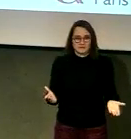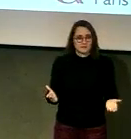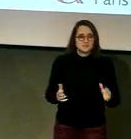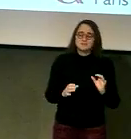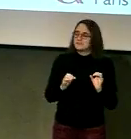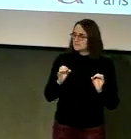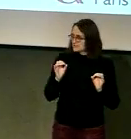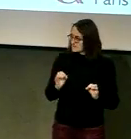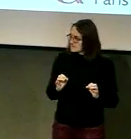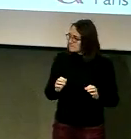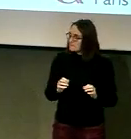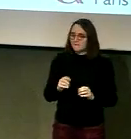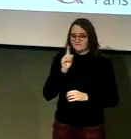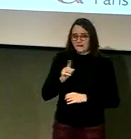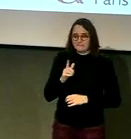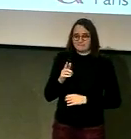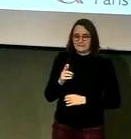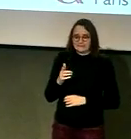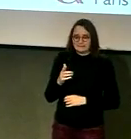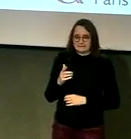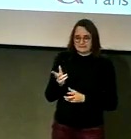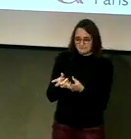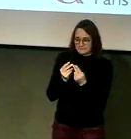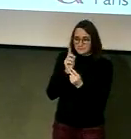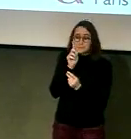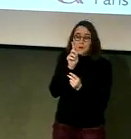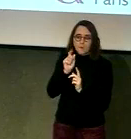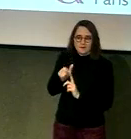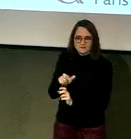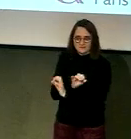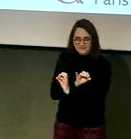raisons qu'avaient souligné ces femmes,